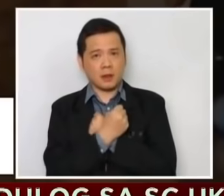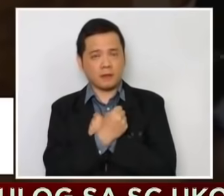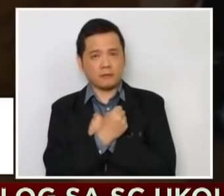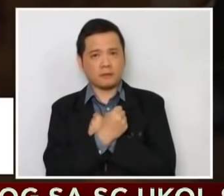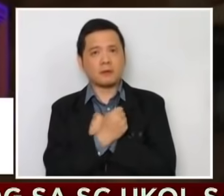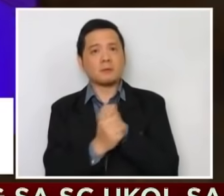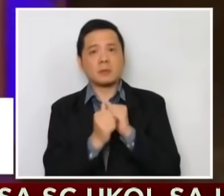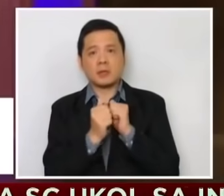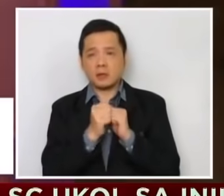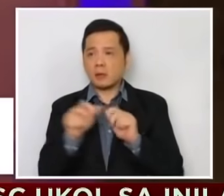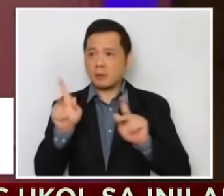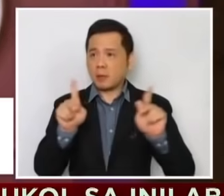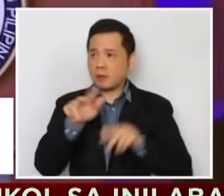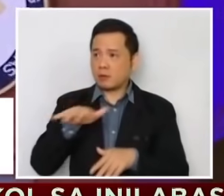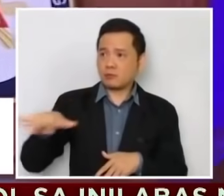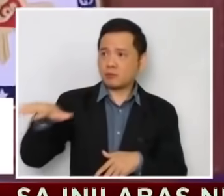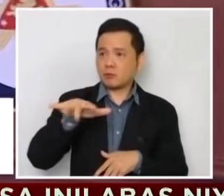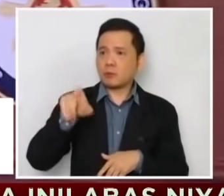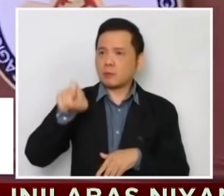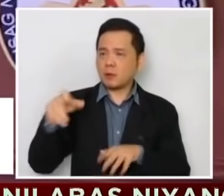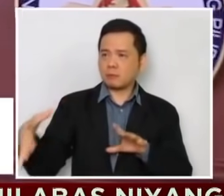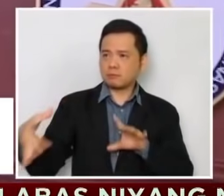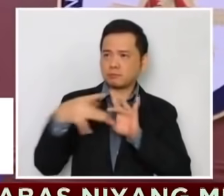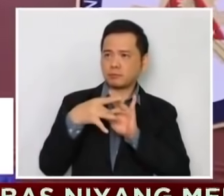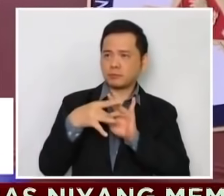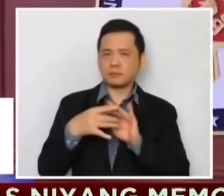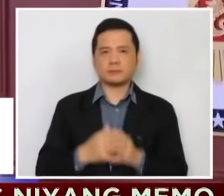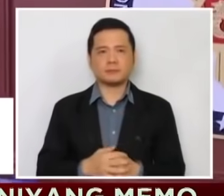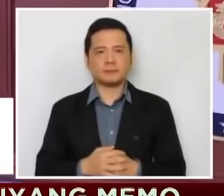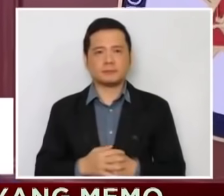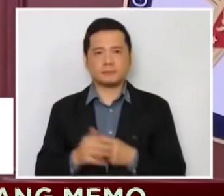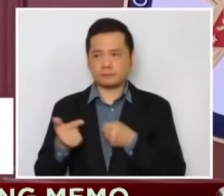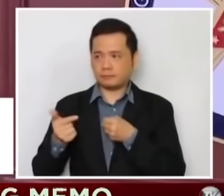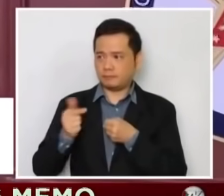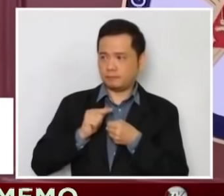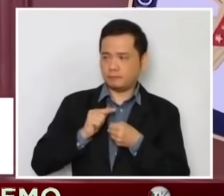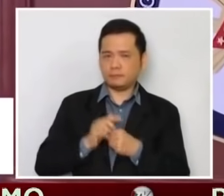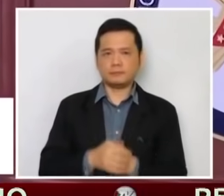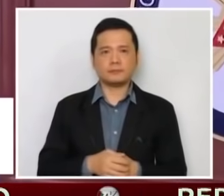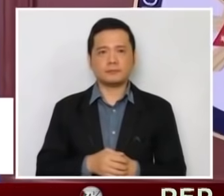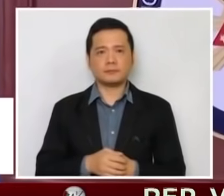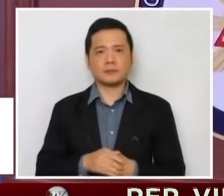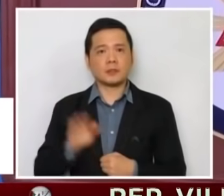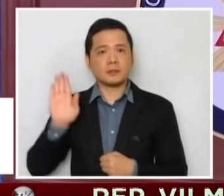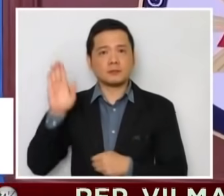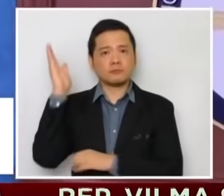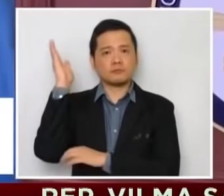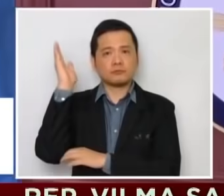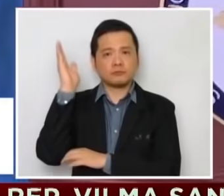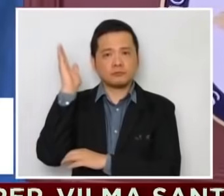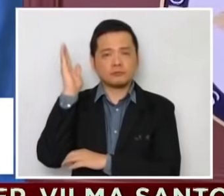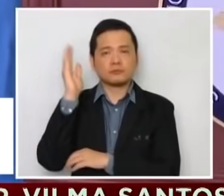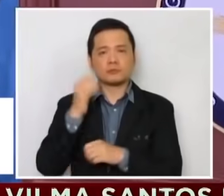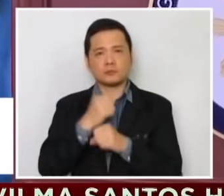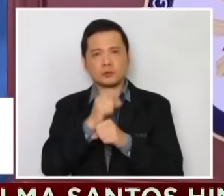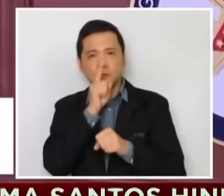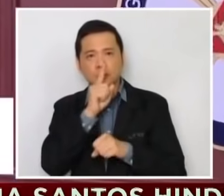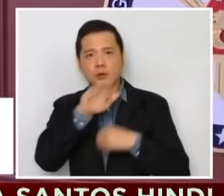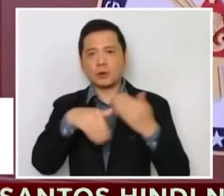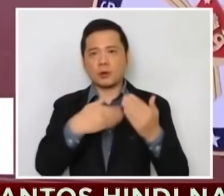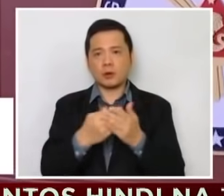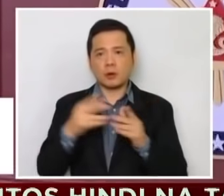minamahal. Hindi na rin idinetalye ng pangalawang pangulo ang nangyari sa kanyang unity talks para pag-isahin ang mga kandidatong